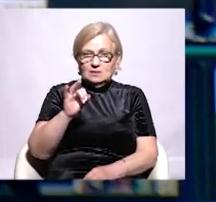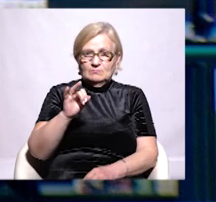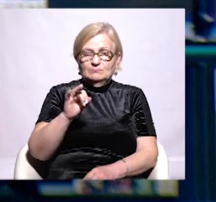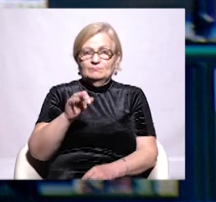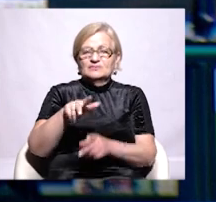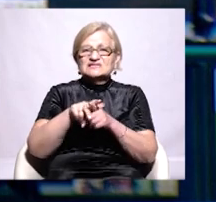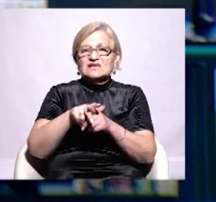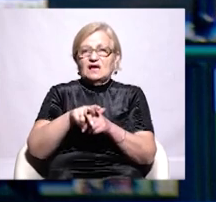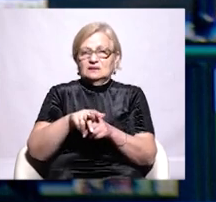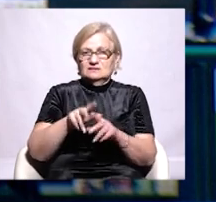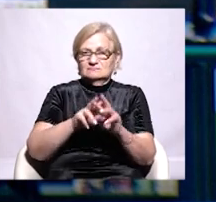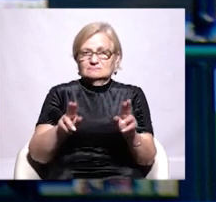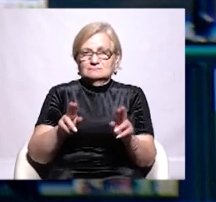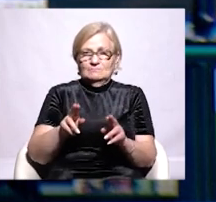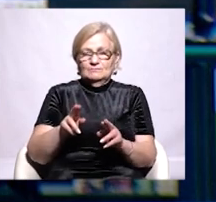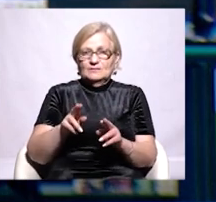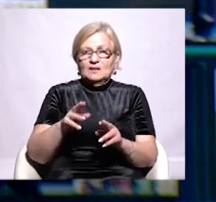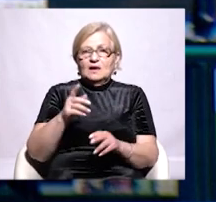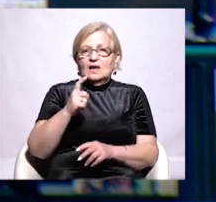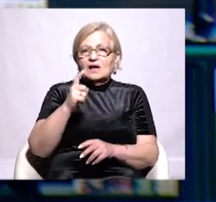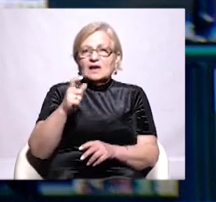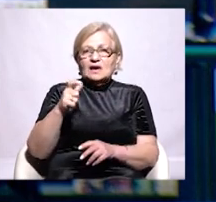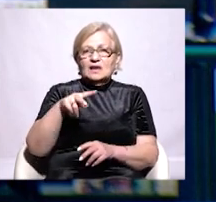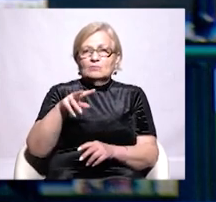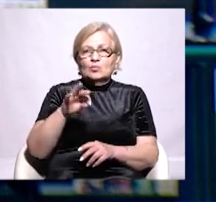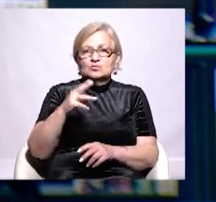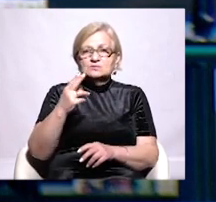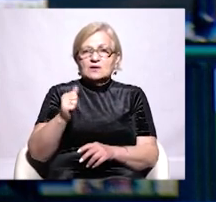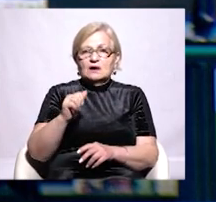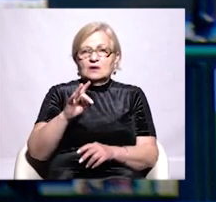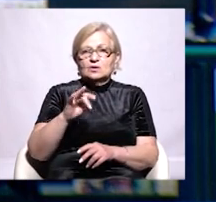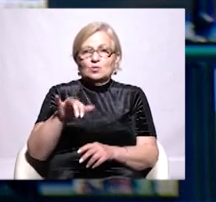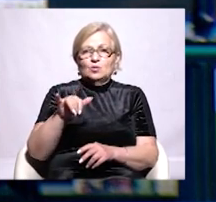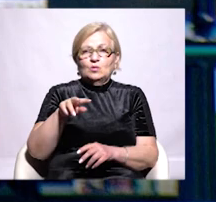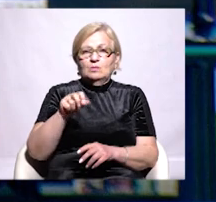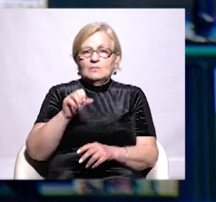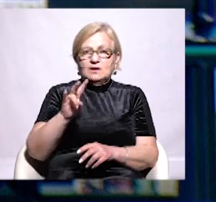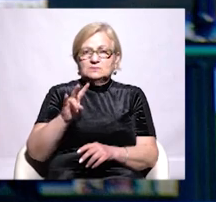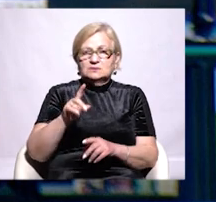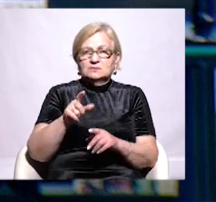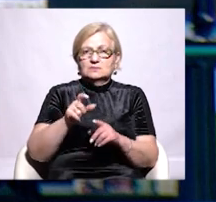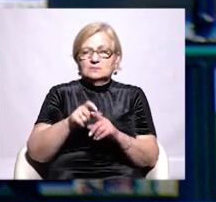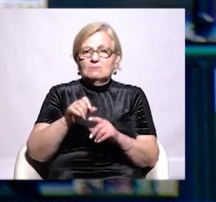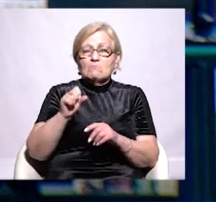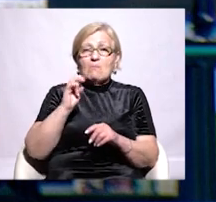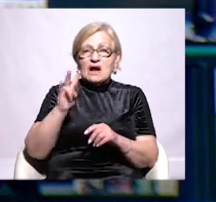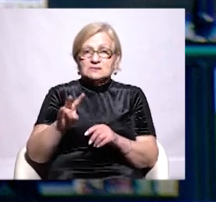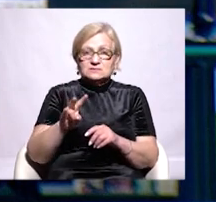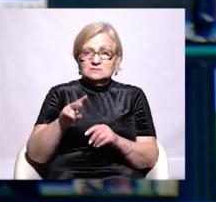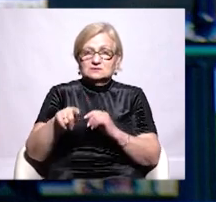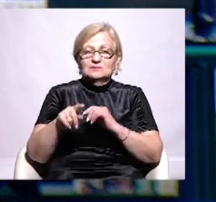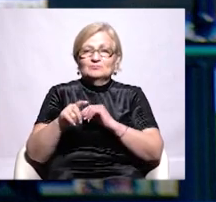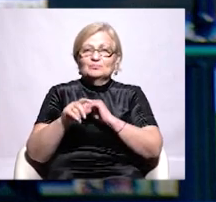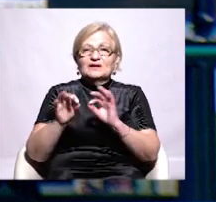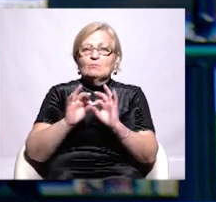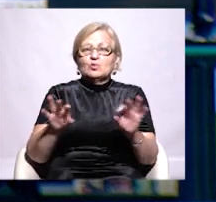და ნიშნავს ცხენს. ხელმოცარულმან, გვხვდება ხელმოცარულმან მეფემან. Მან დაბოლოება ეს